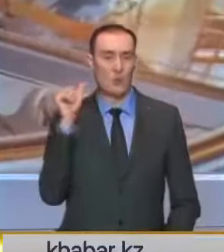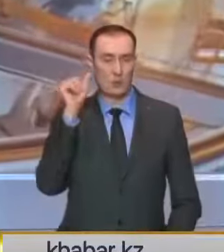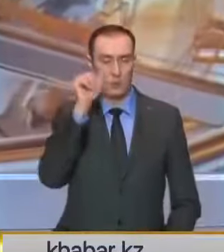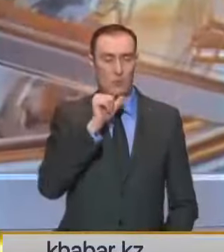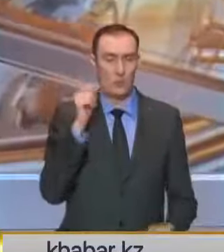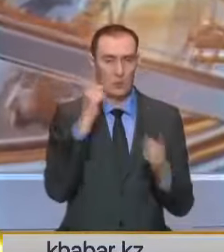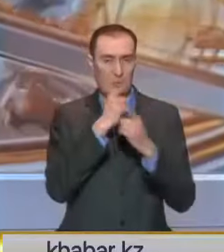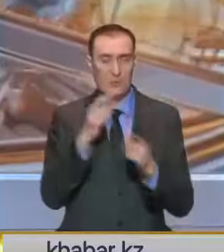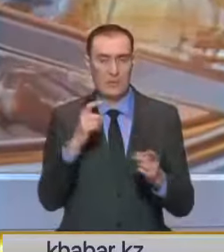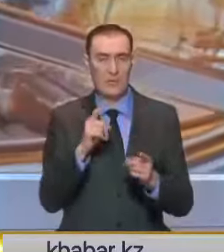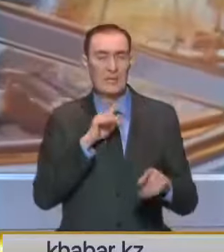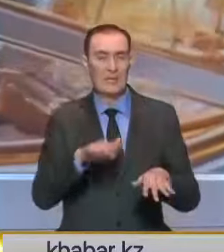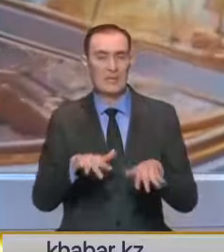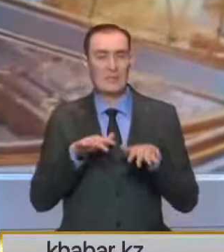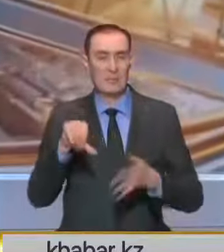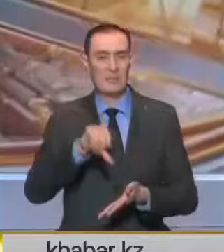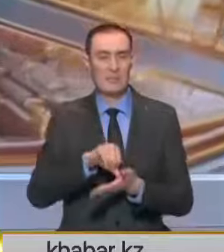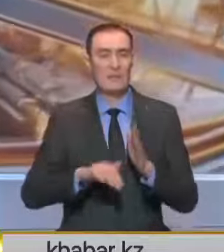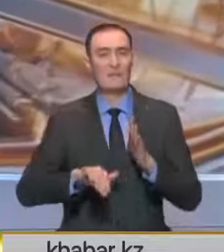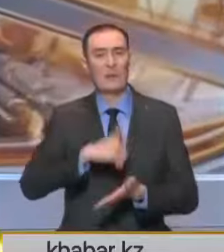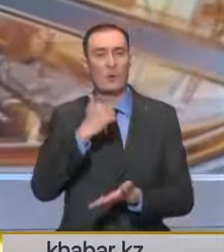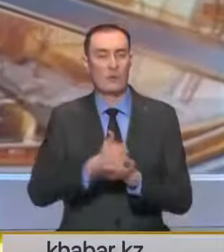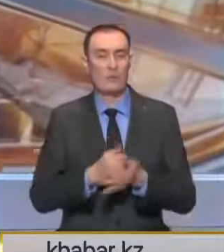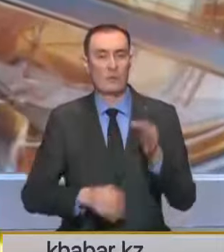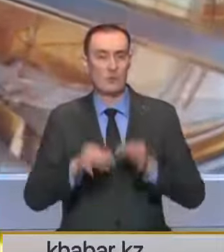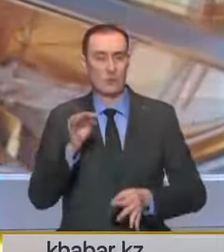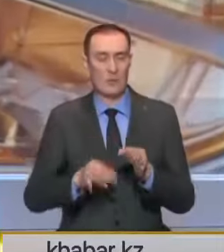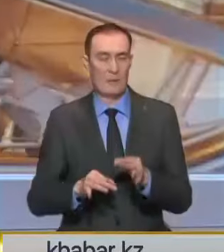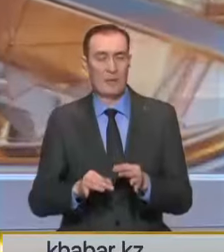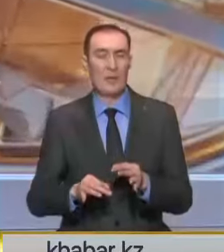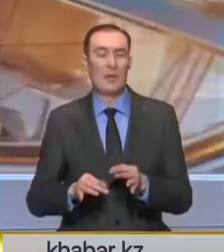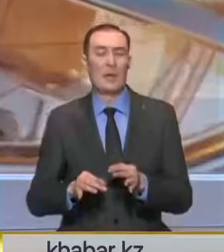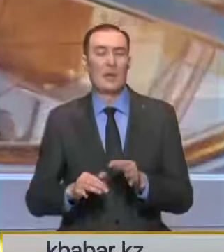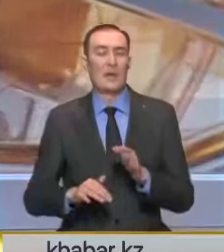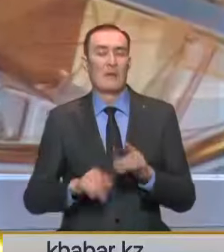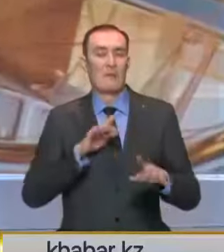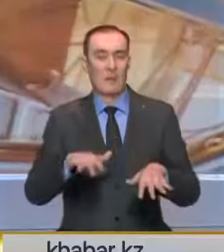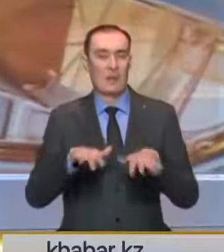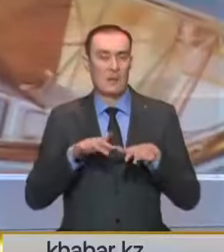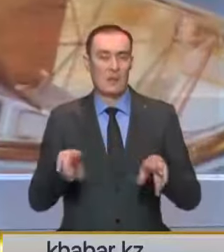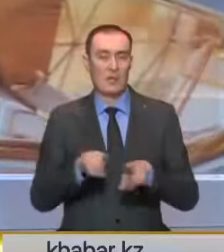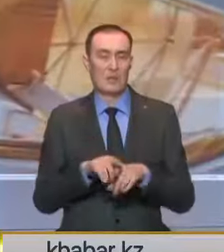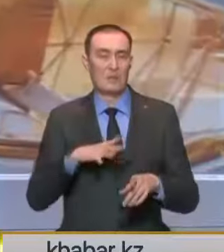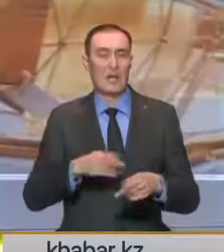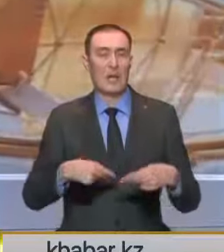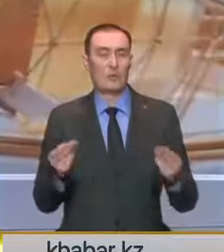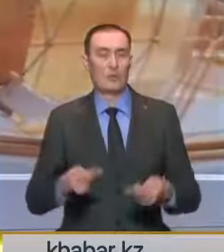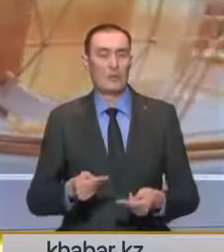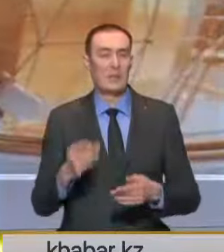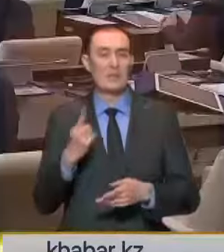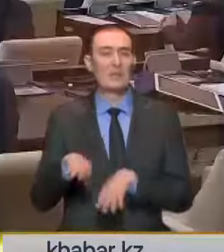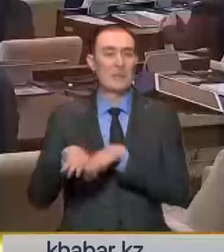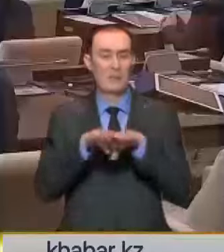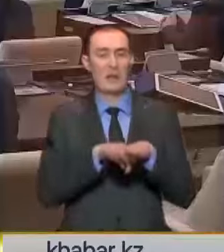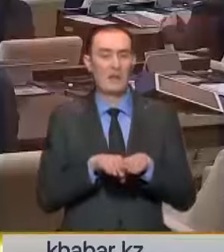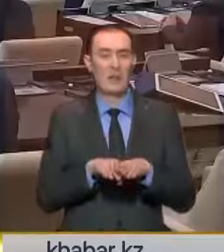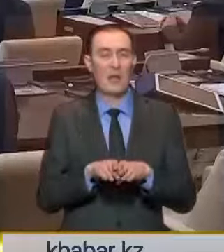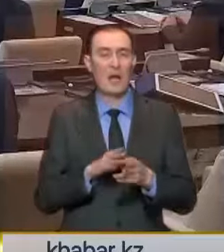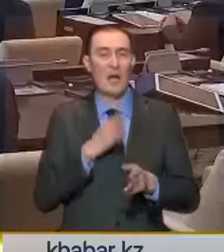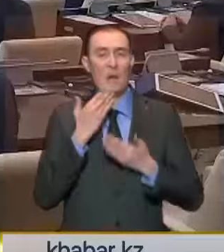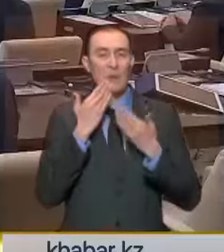2023-м. Об этом сообщили в Сенате представители Верховного суда. Верхней палате парламента также сегодня одобрили единые правила обращения